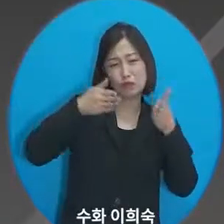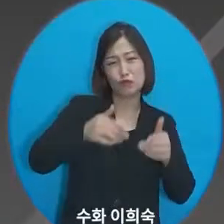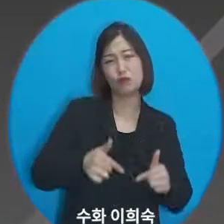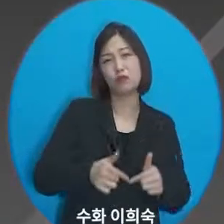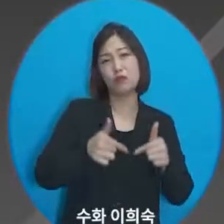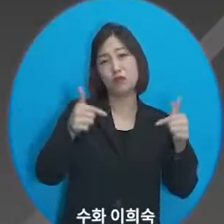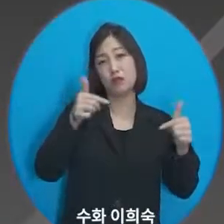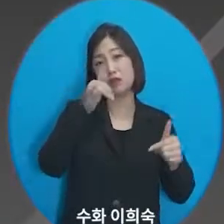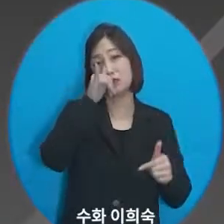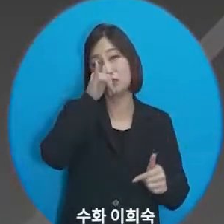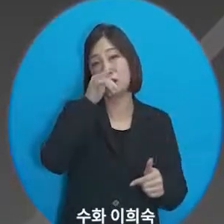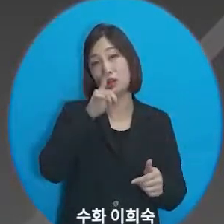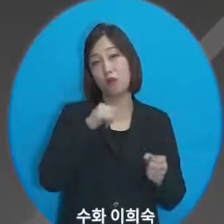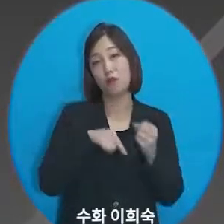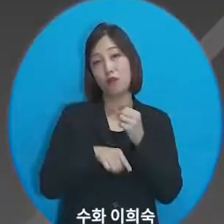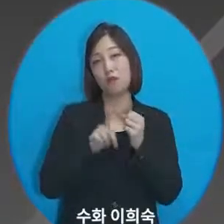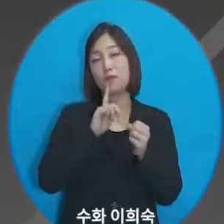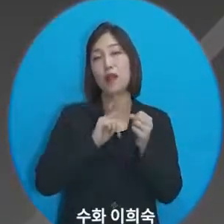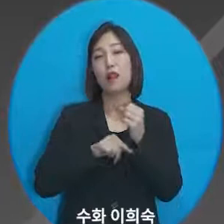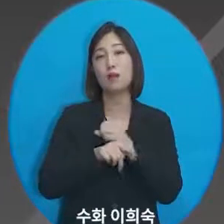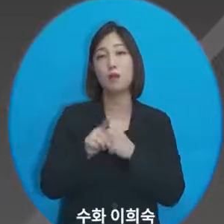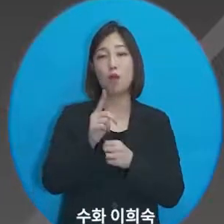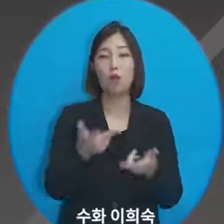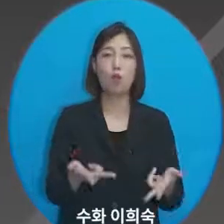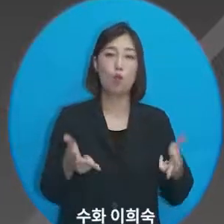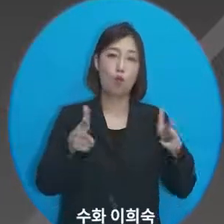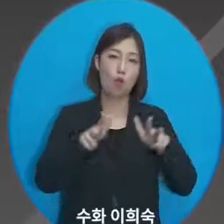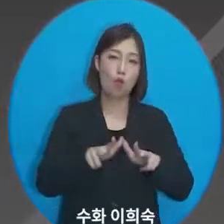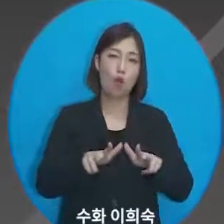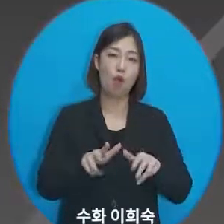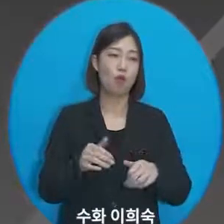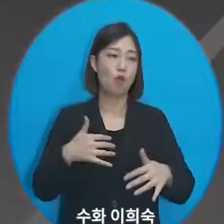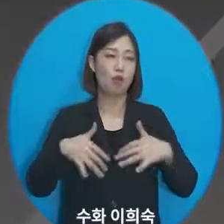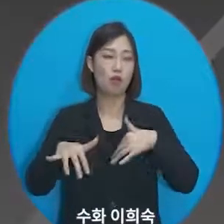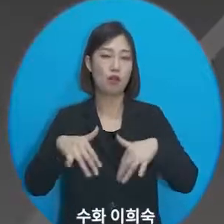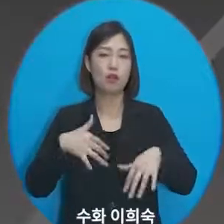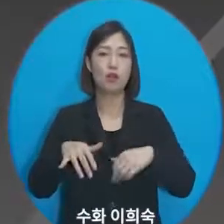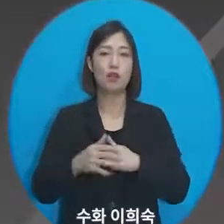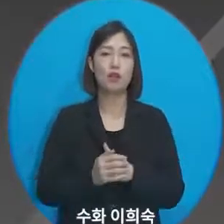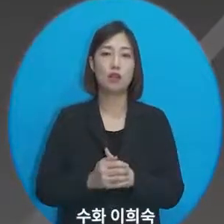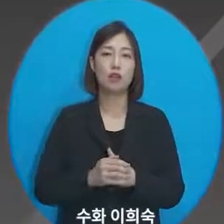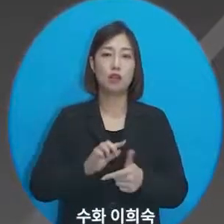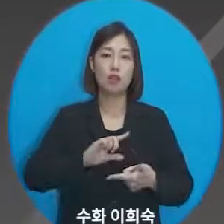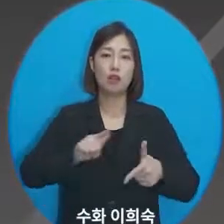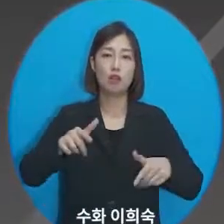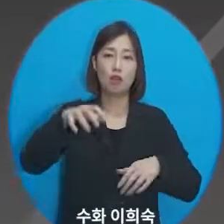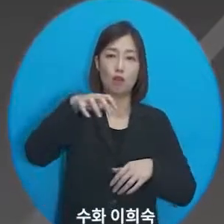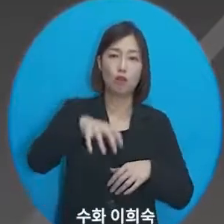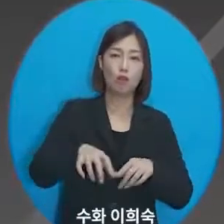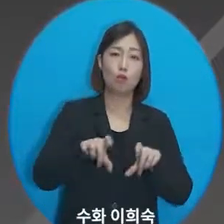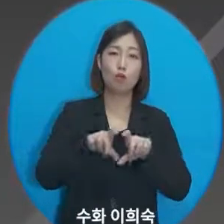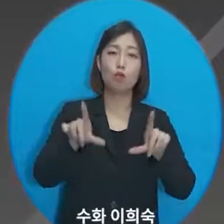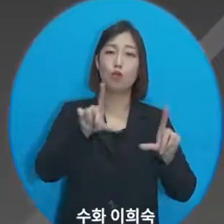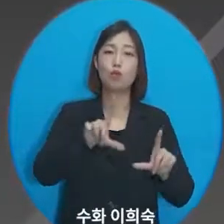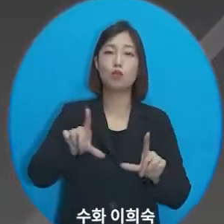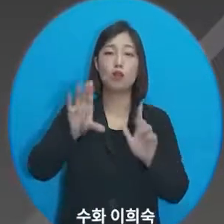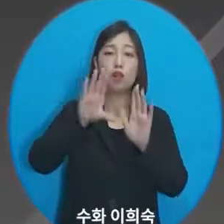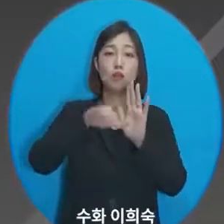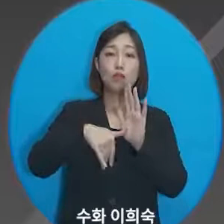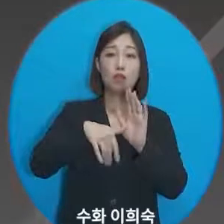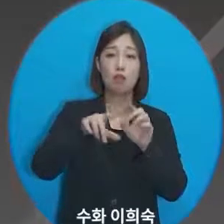있어요. 무슨 얘기냐면 공원이라든가 도로라든가 지역이라든가 이런 것들은 생활 환경 인증을